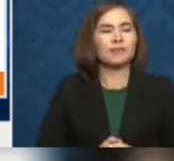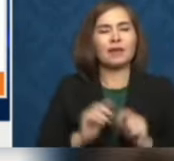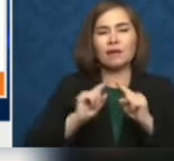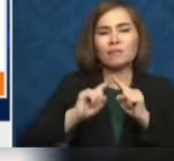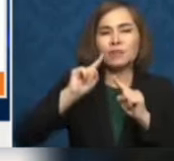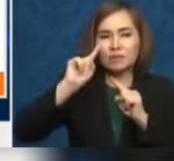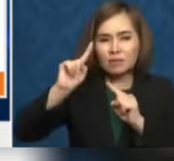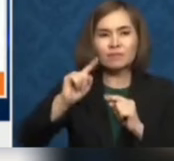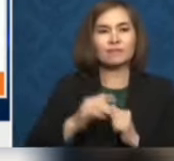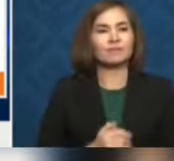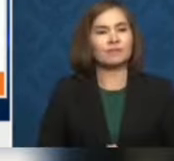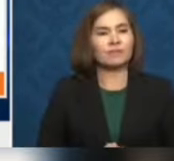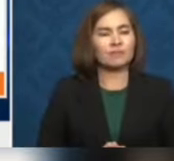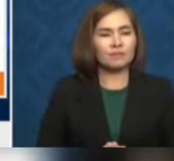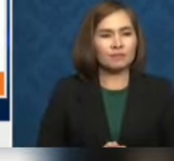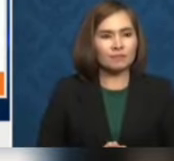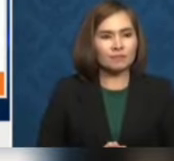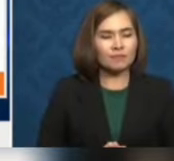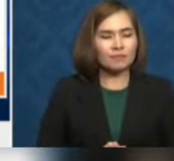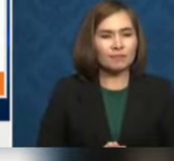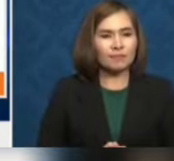ครับราย